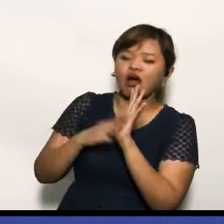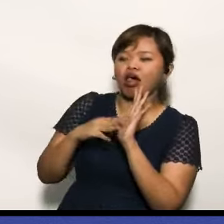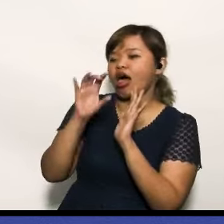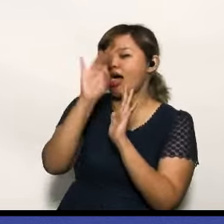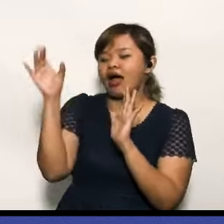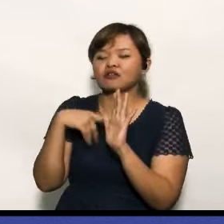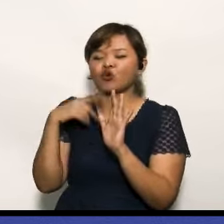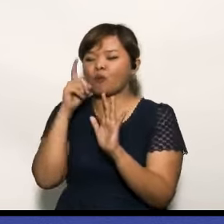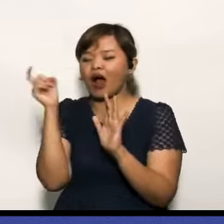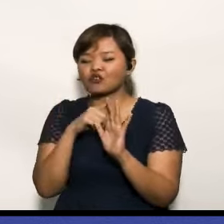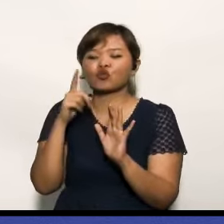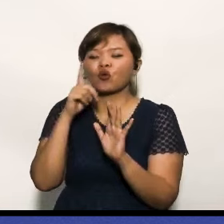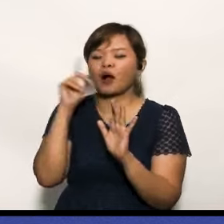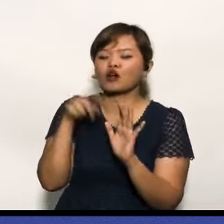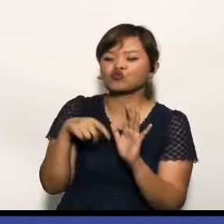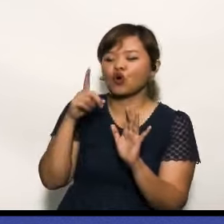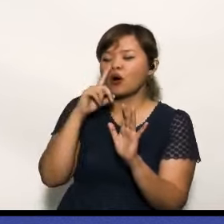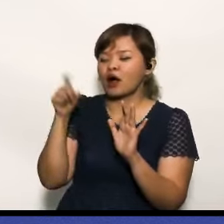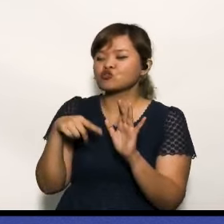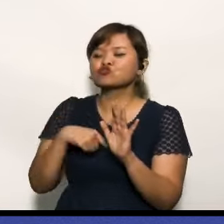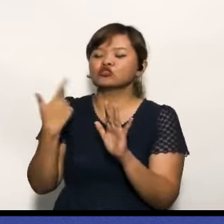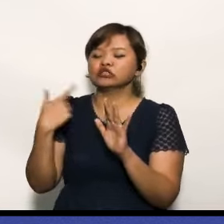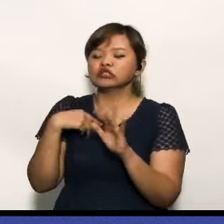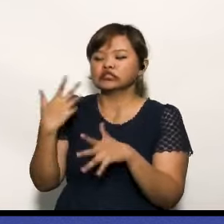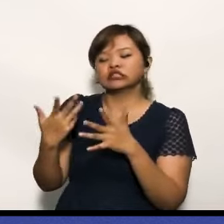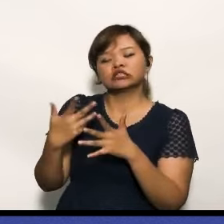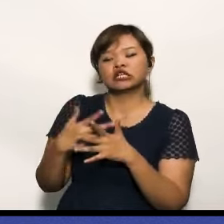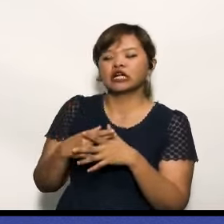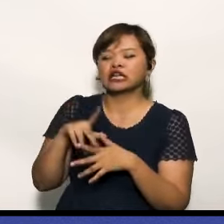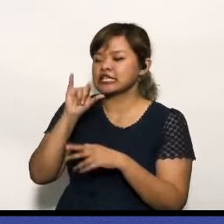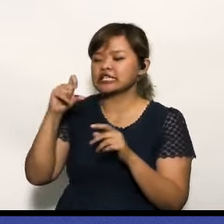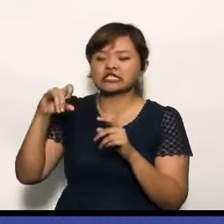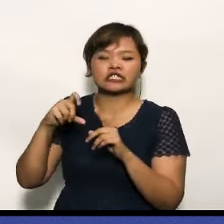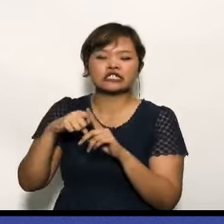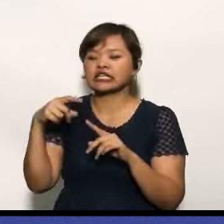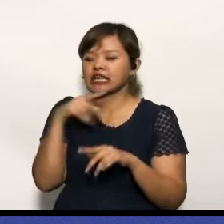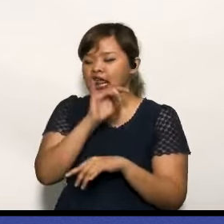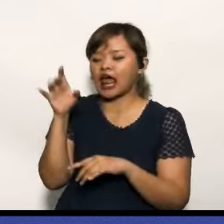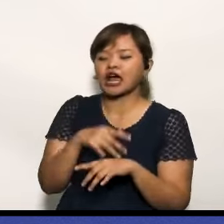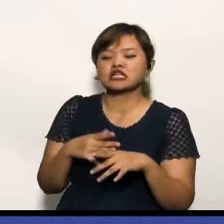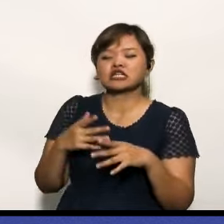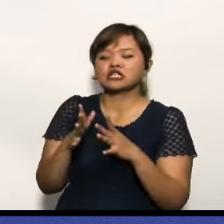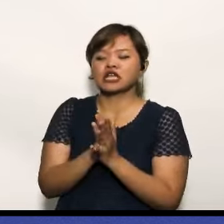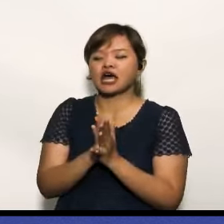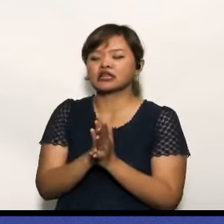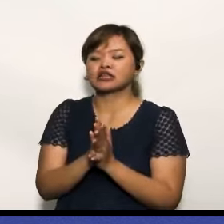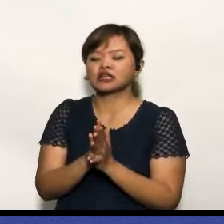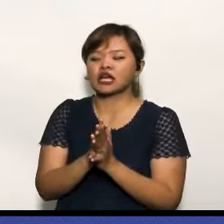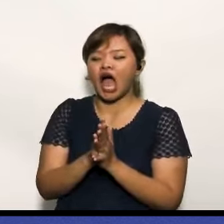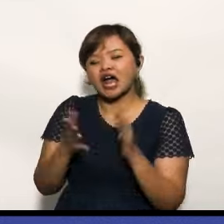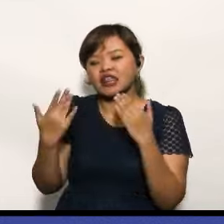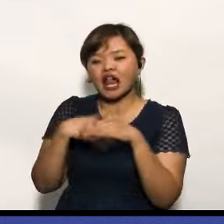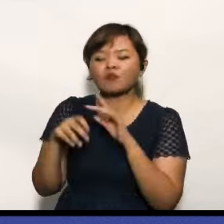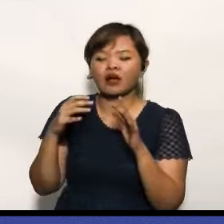palsu manusia dalam kelicikan mereka yang menyesatkan, tetapi dengan teguh berpegang kepada kebenaran di dalam